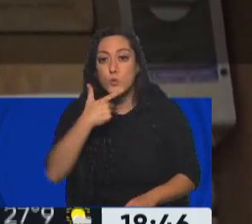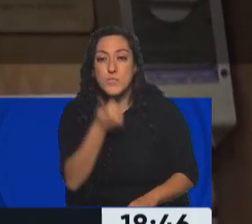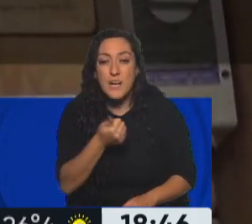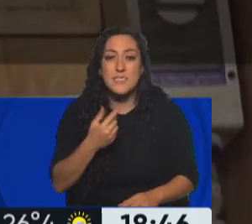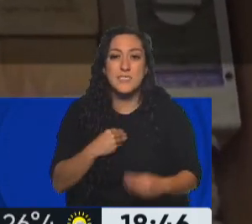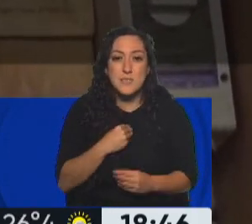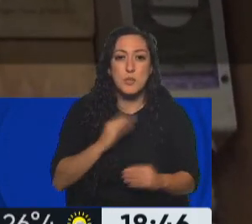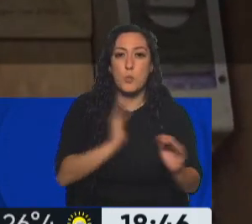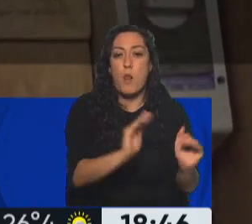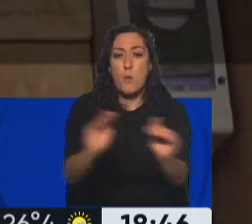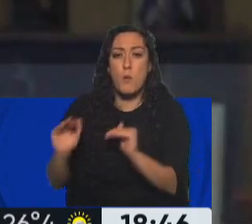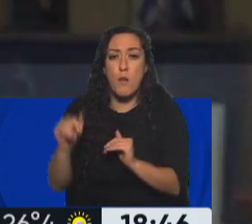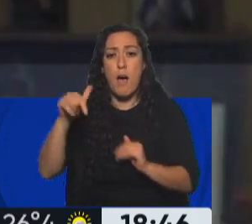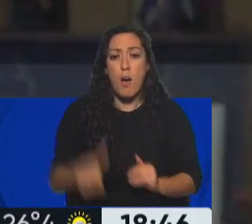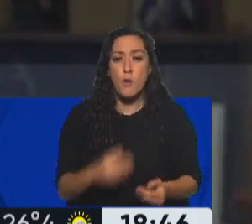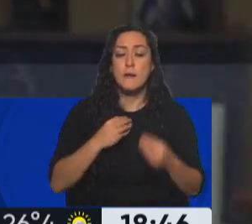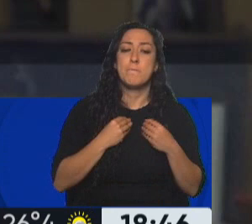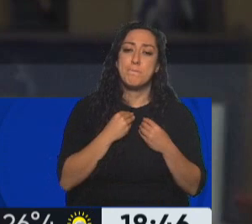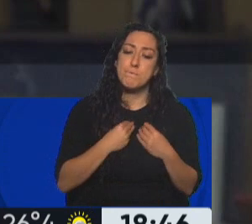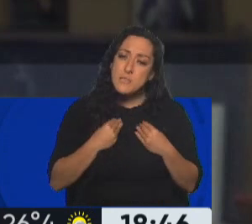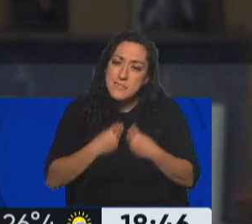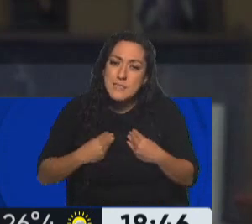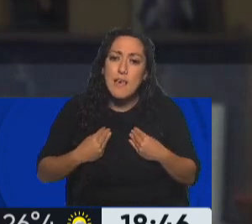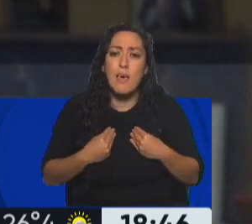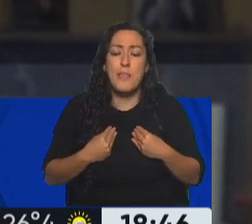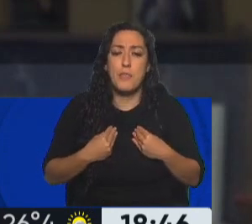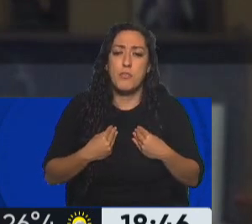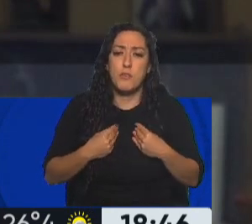provata questa sensazione. Adesso io mi sento